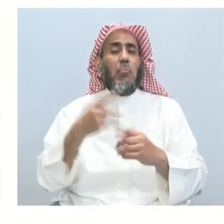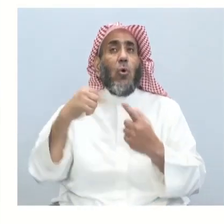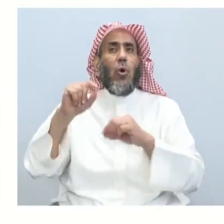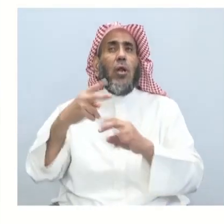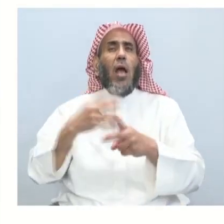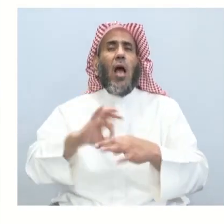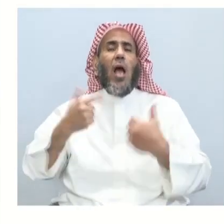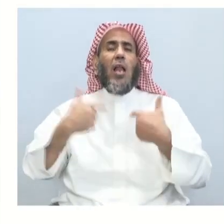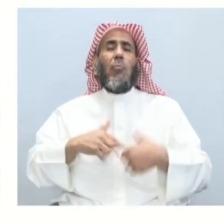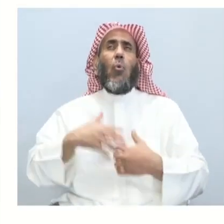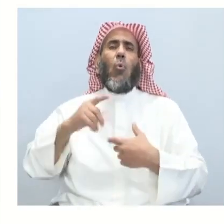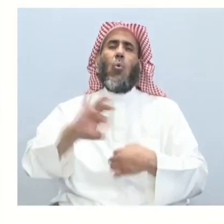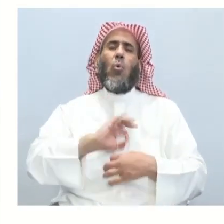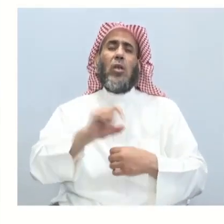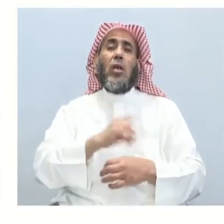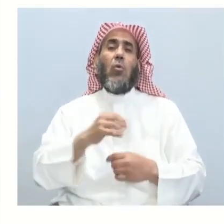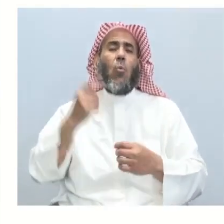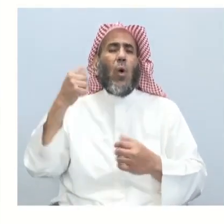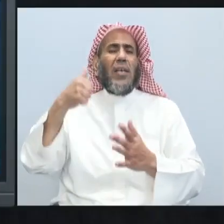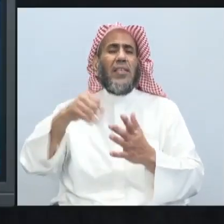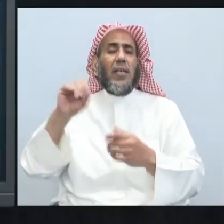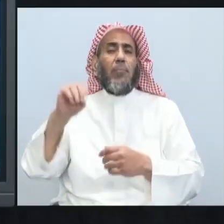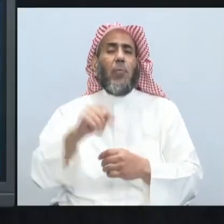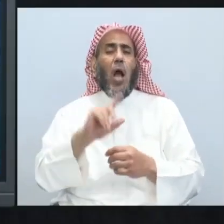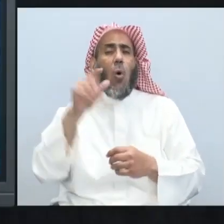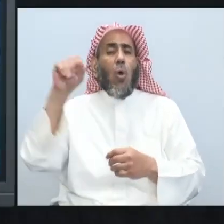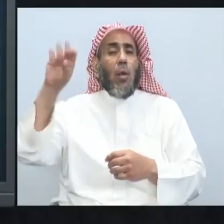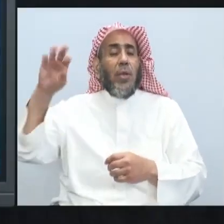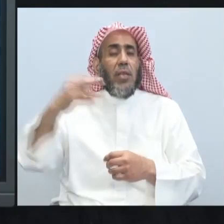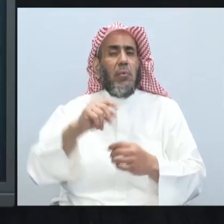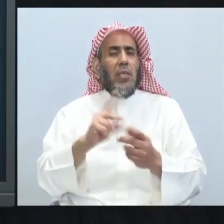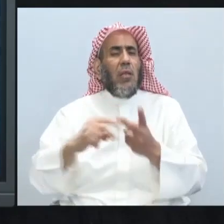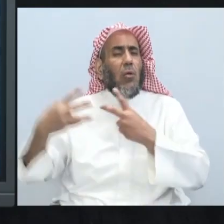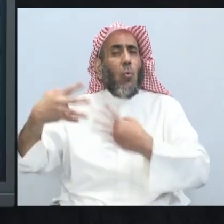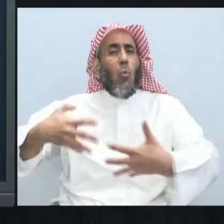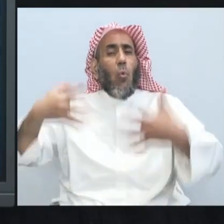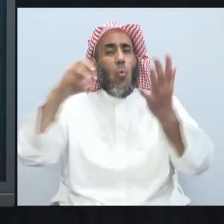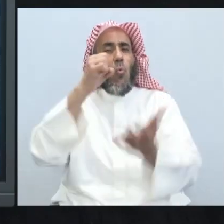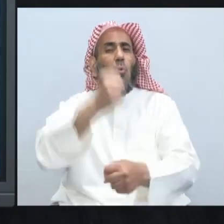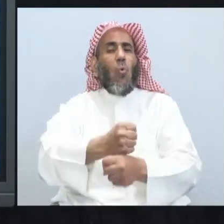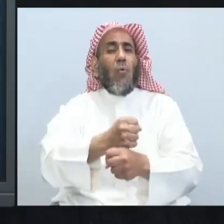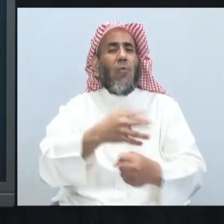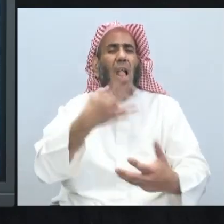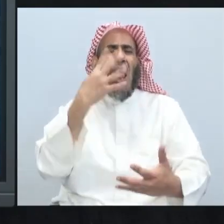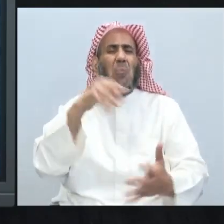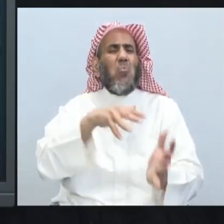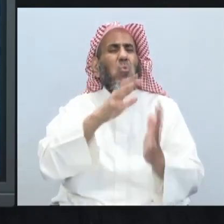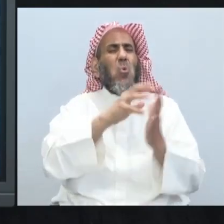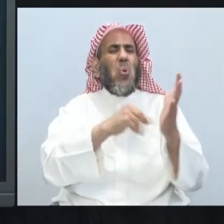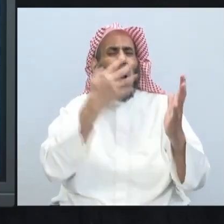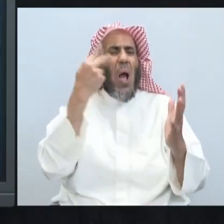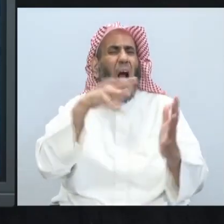حليم القلب يصبو وجاهله لاحظ هنا قول عثيمين تاثر بشعر الجاهل مقصود بوقوف على اطلال كيف انه يرى